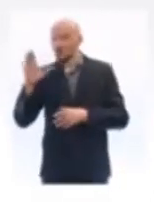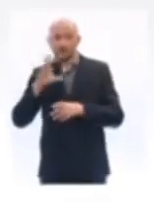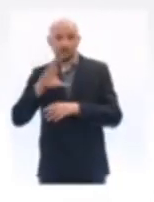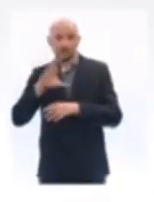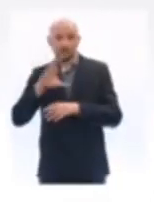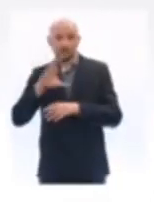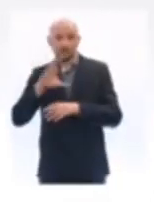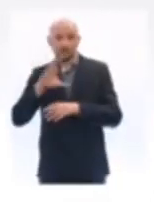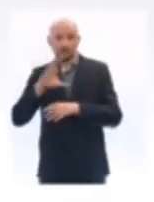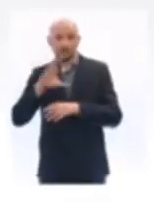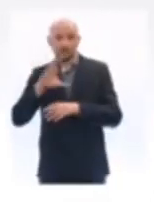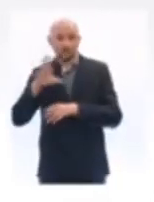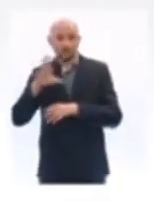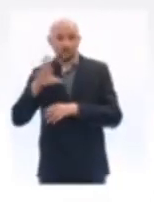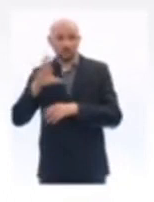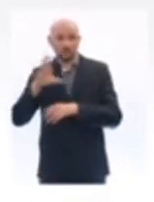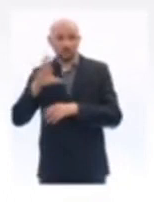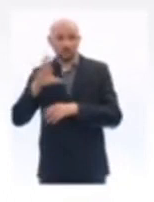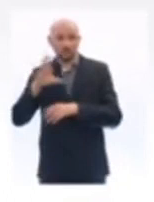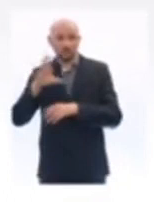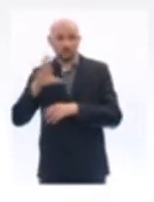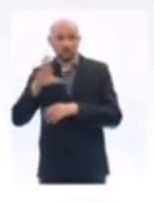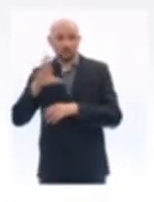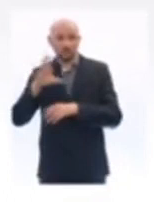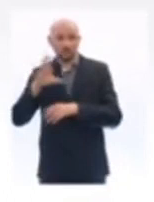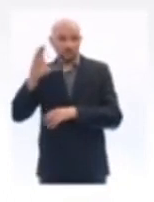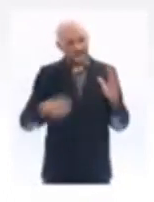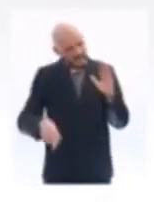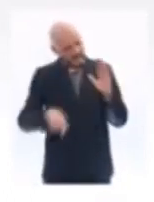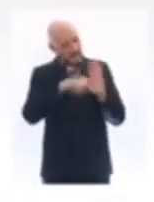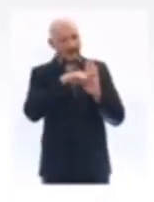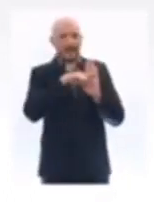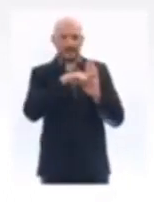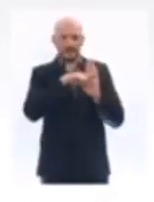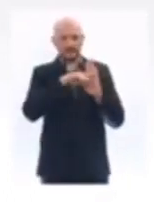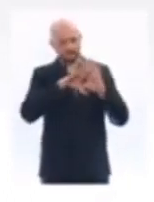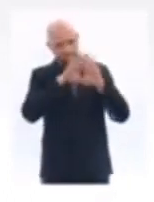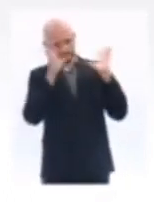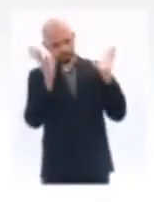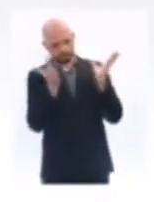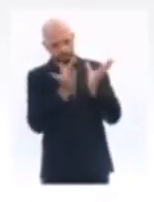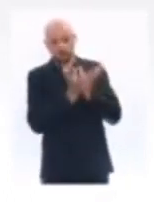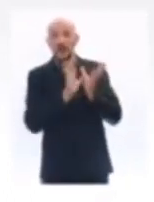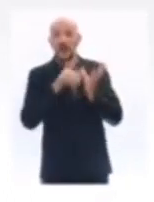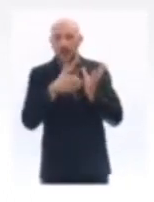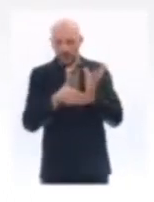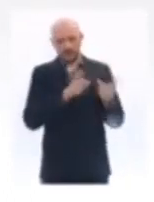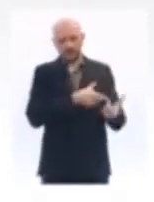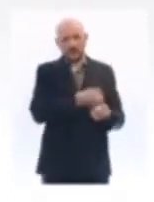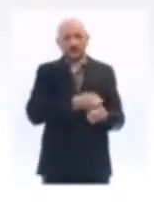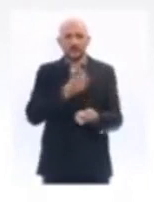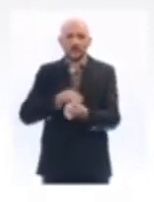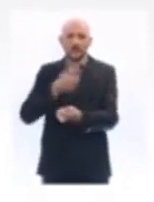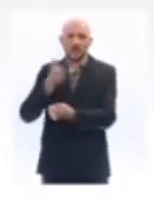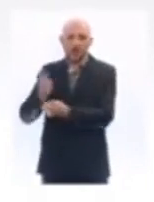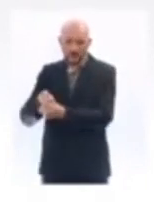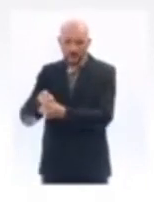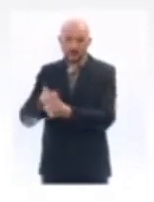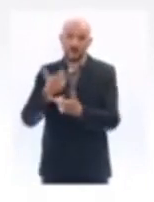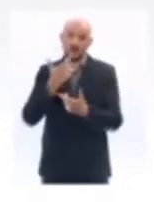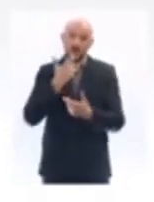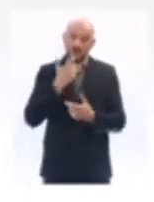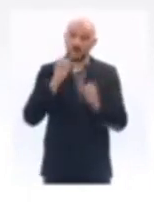repères à toutes les entreprises sur le télétravail. Je pense que c'est effectivement important d'avancer rapidement sur ce sujet. Merci. Et